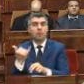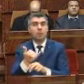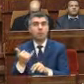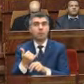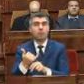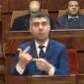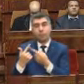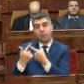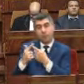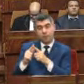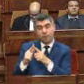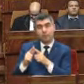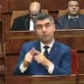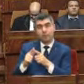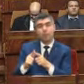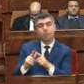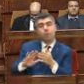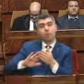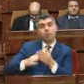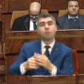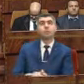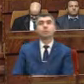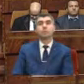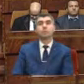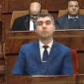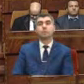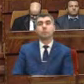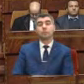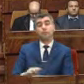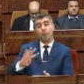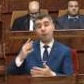تعويضها على حسب يتم التعويض. رابعا